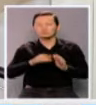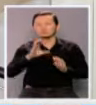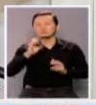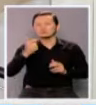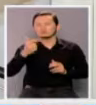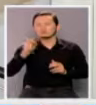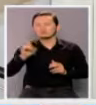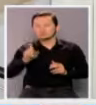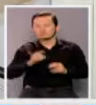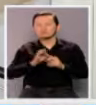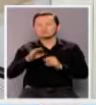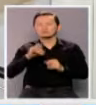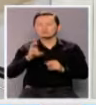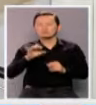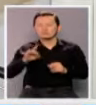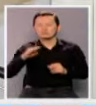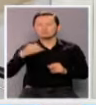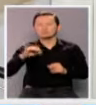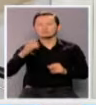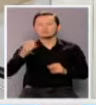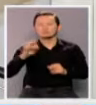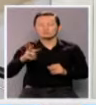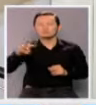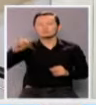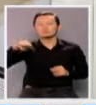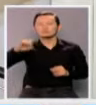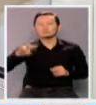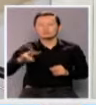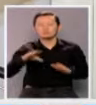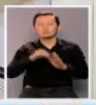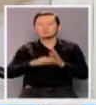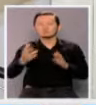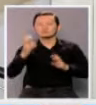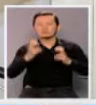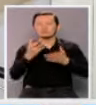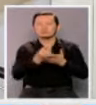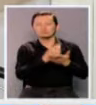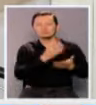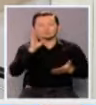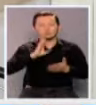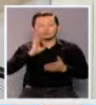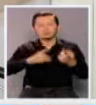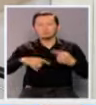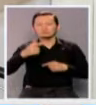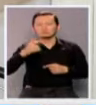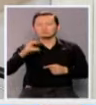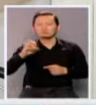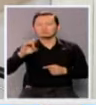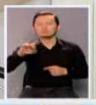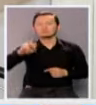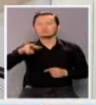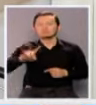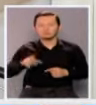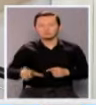Сагис, Тентексор, Тайсойган, Матен, Онтустык-Кожа, объект водного хозяйства гидроузел Ералы,